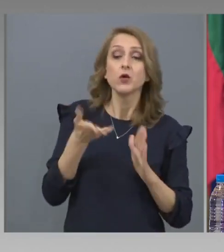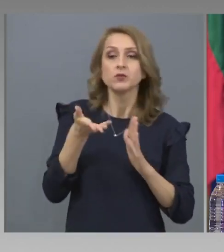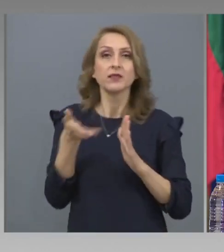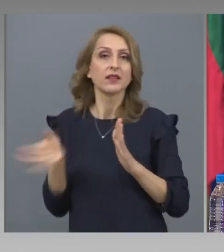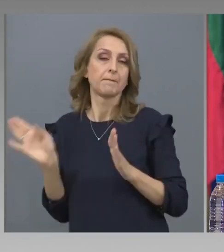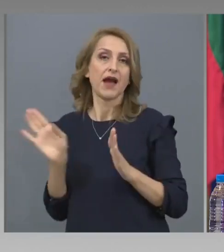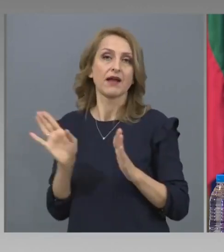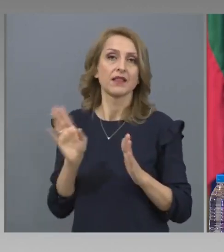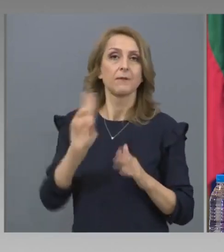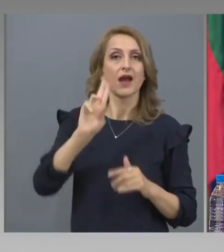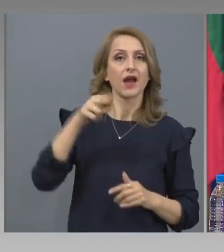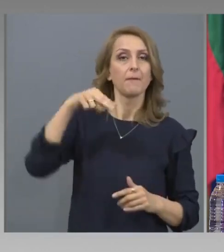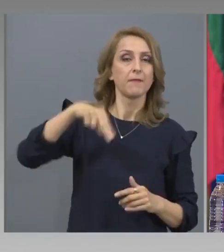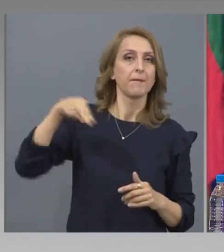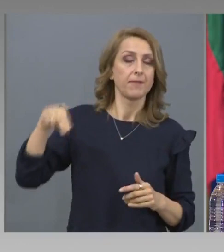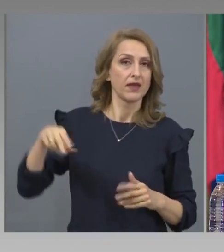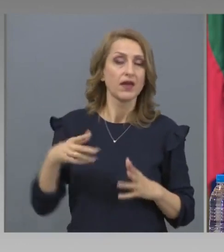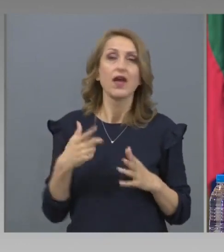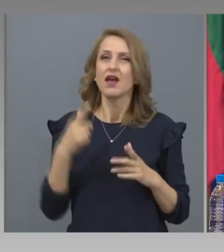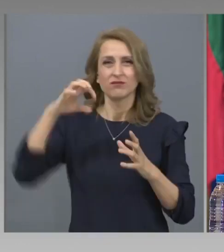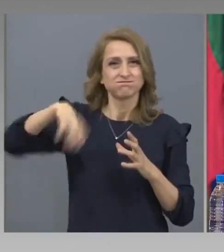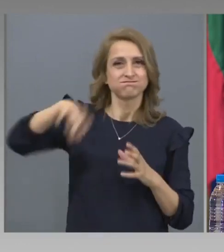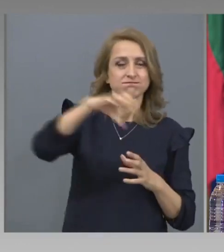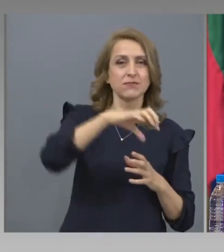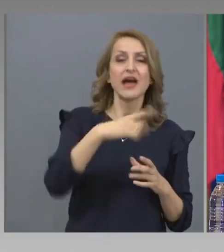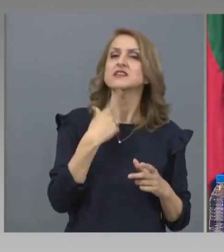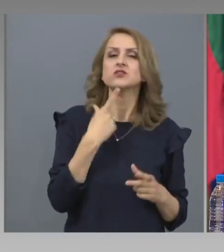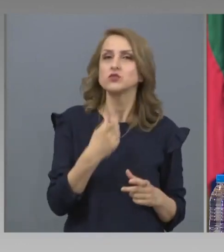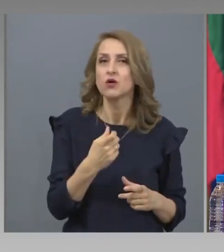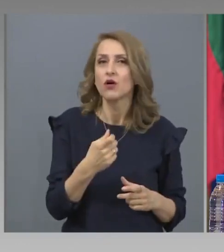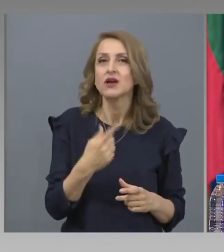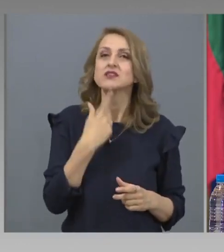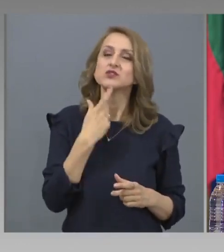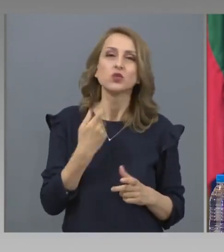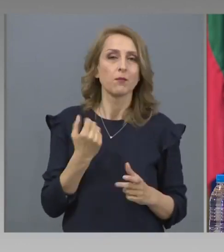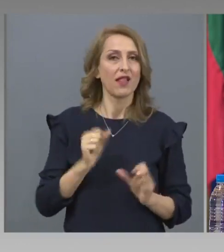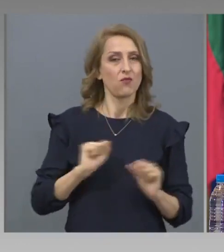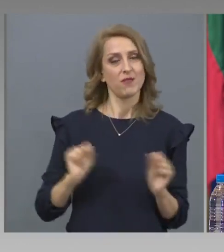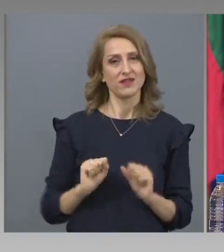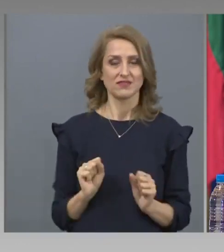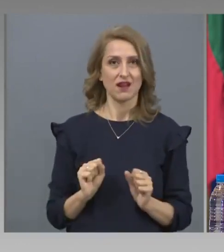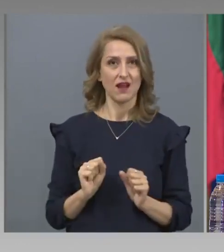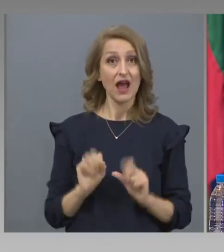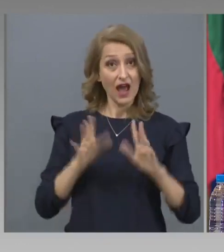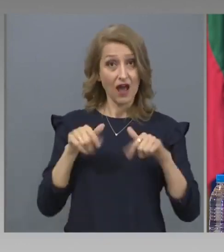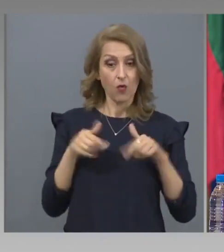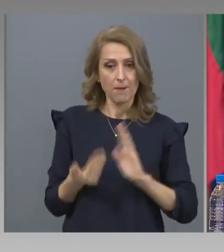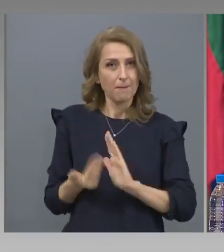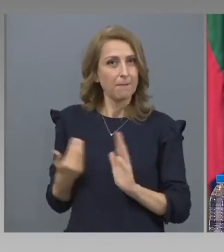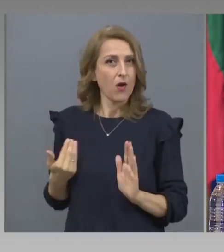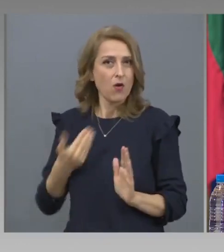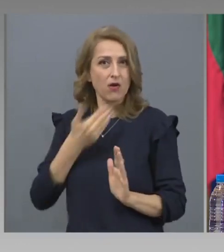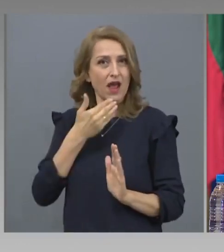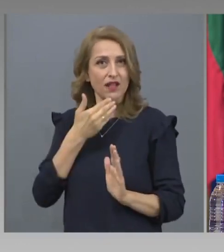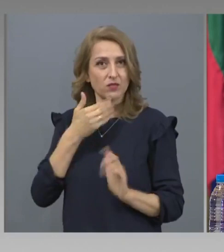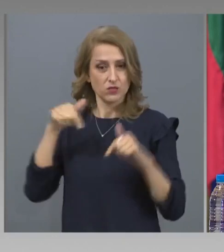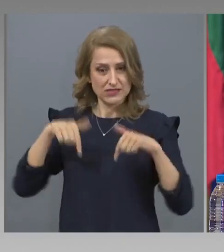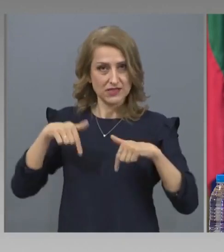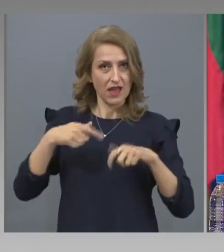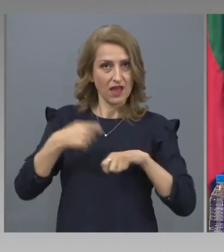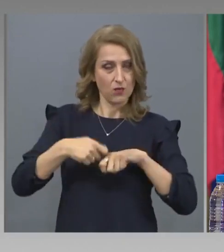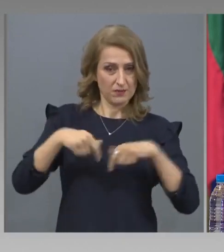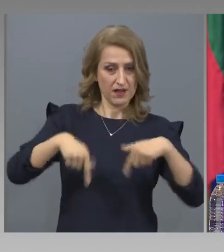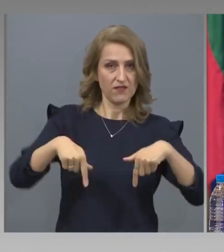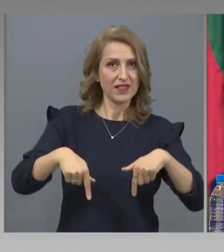ме е страх. Признавам си, че ако го направим днес, масово стотици хиляди ще се